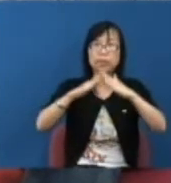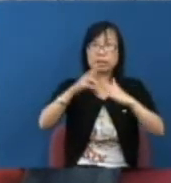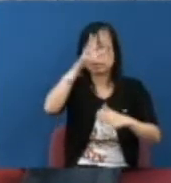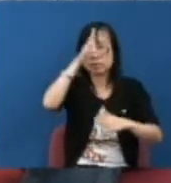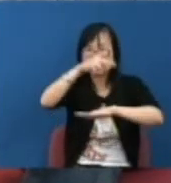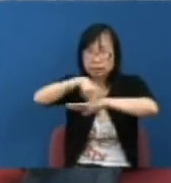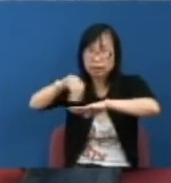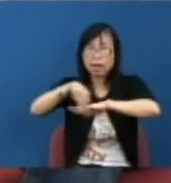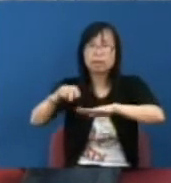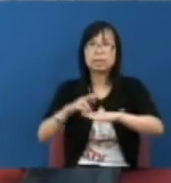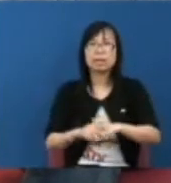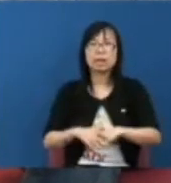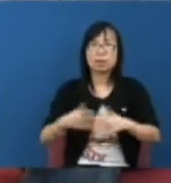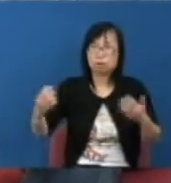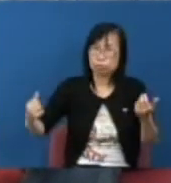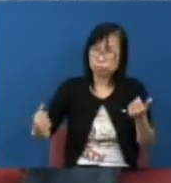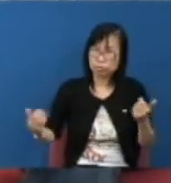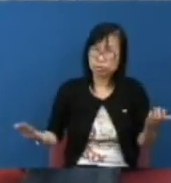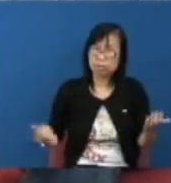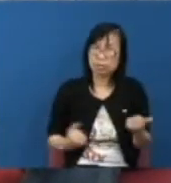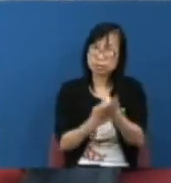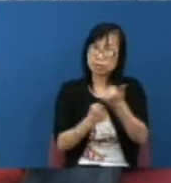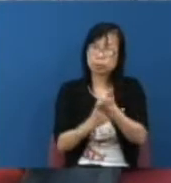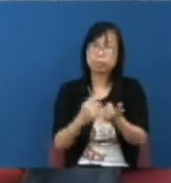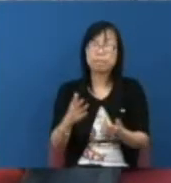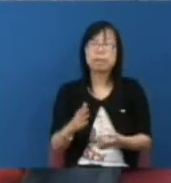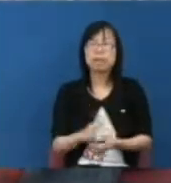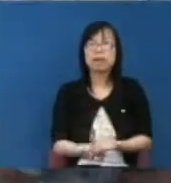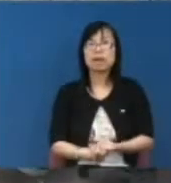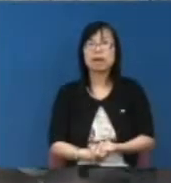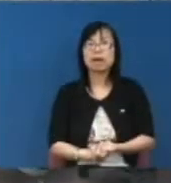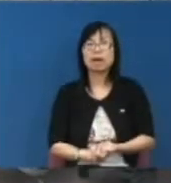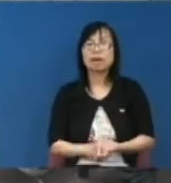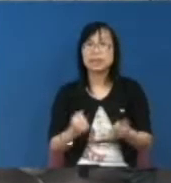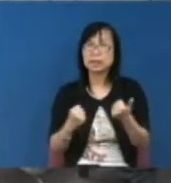上咧係大力支援，如果唔係咧都係。